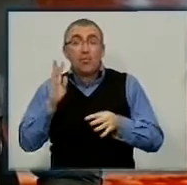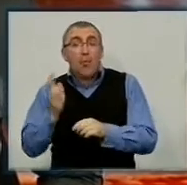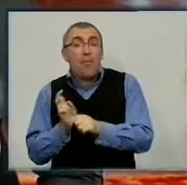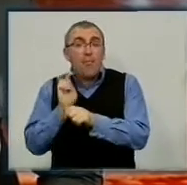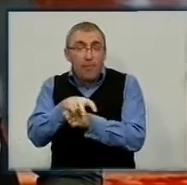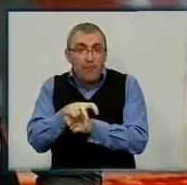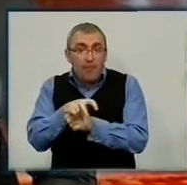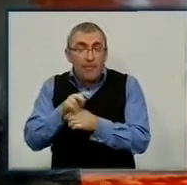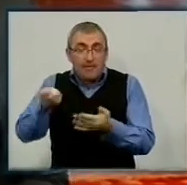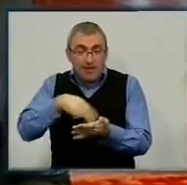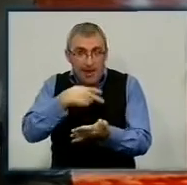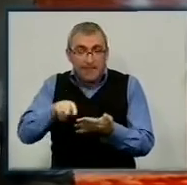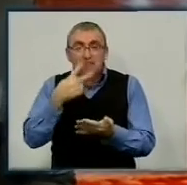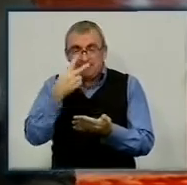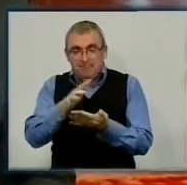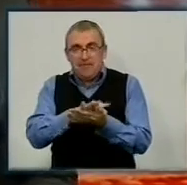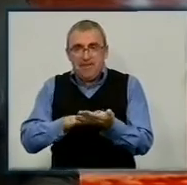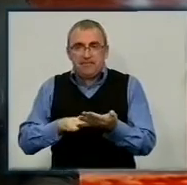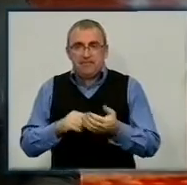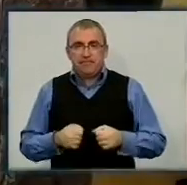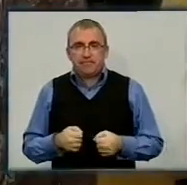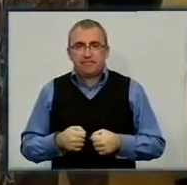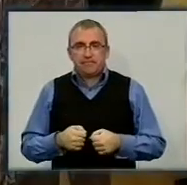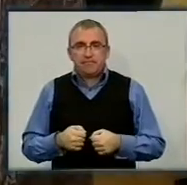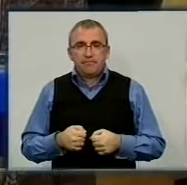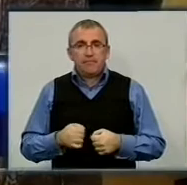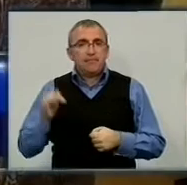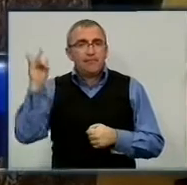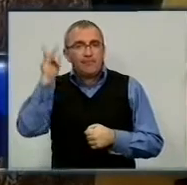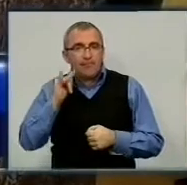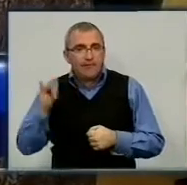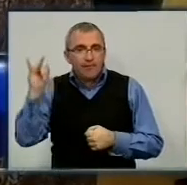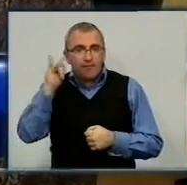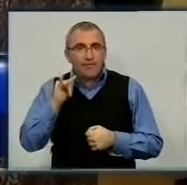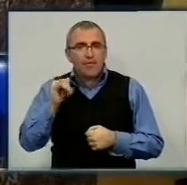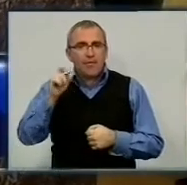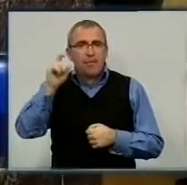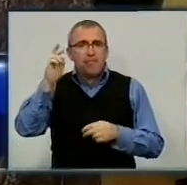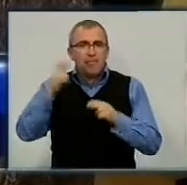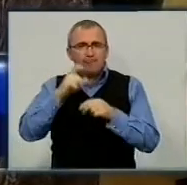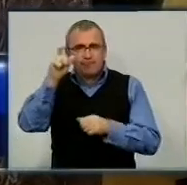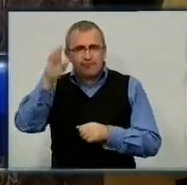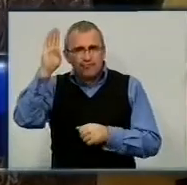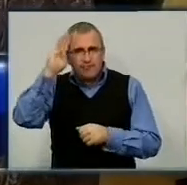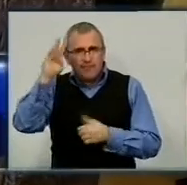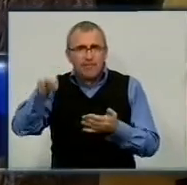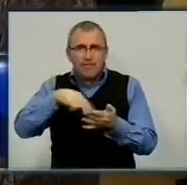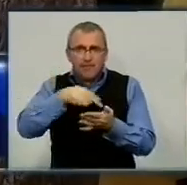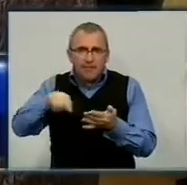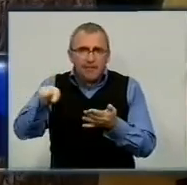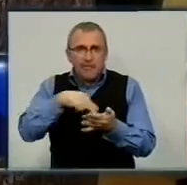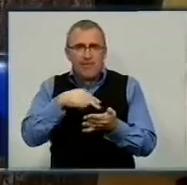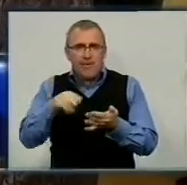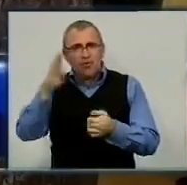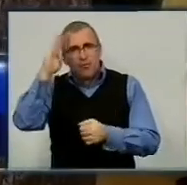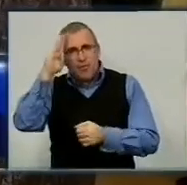пристрасного танцю бачила Яна Семенюк історично танг був суто чоловічим танцем він символізував дуель та протиборство